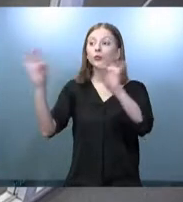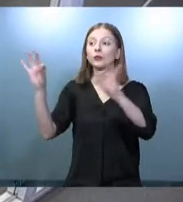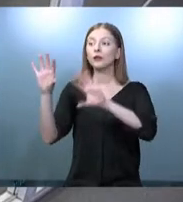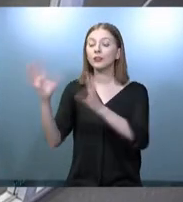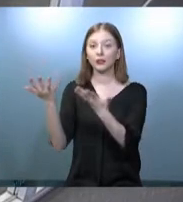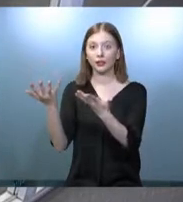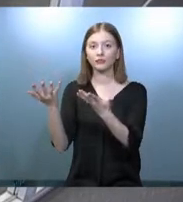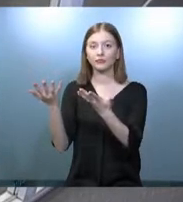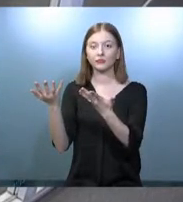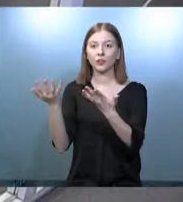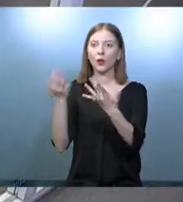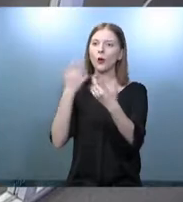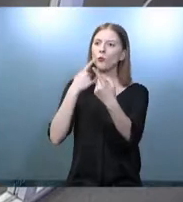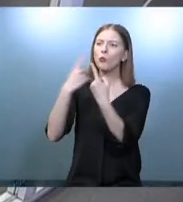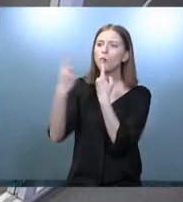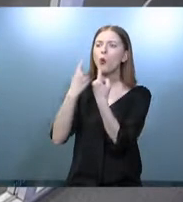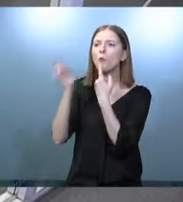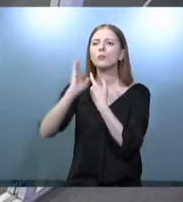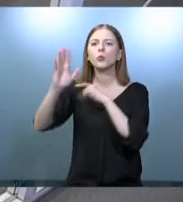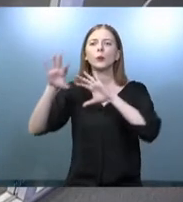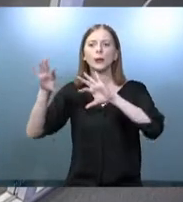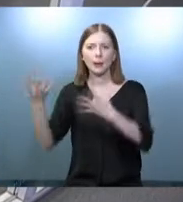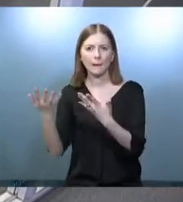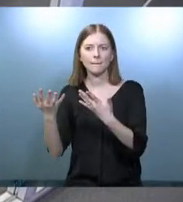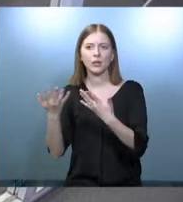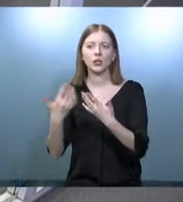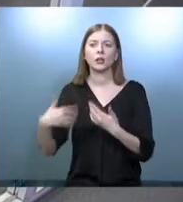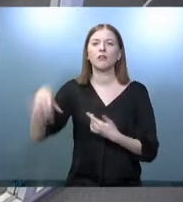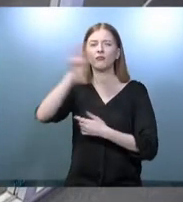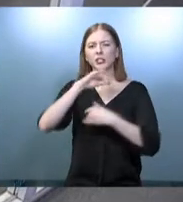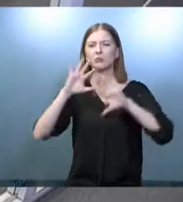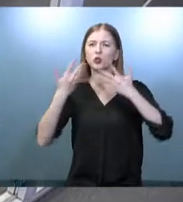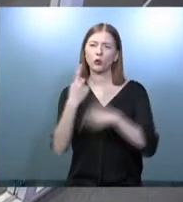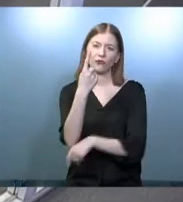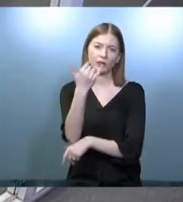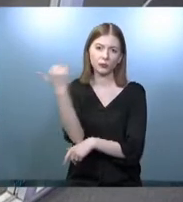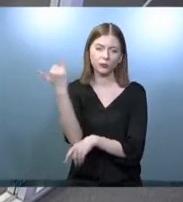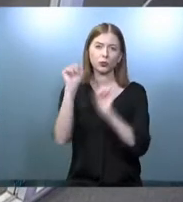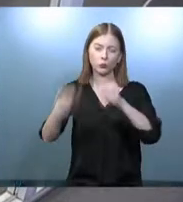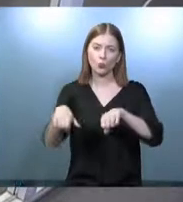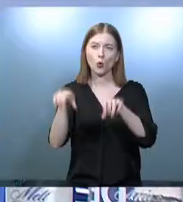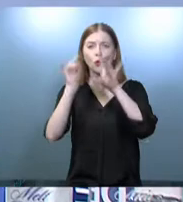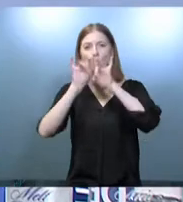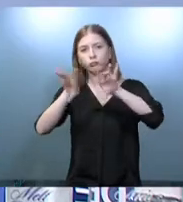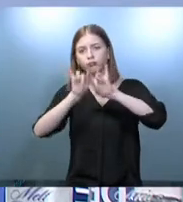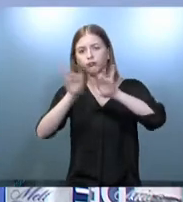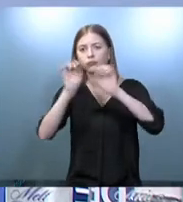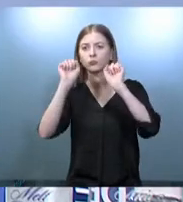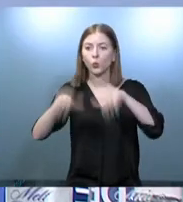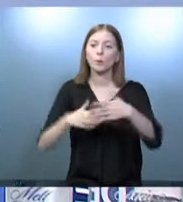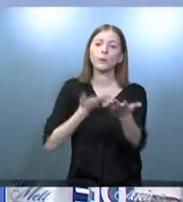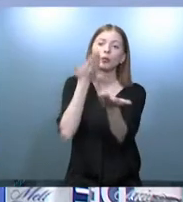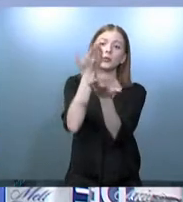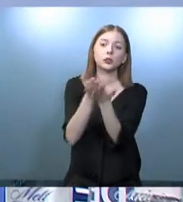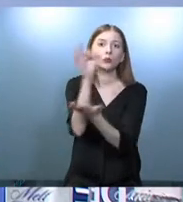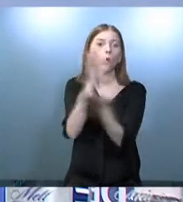tokį pokalbio formatą, visi maždaug minutės rėmose. Galėtume iš esmės prisistatyti